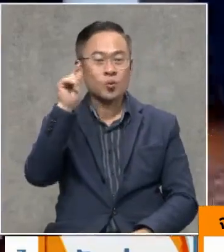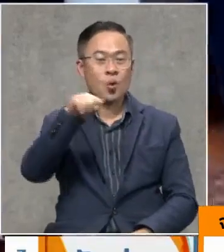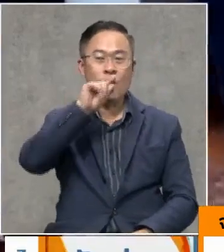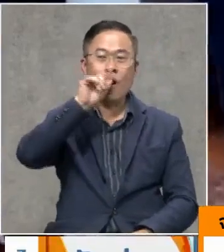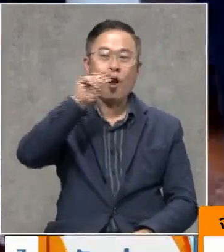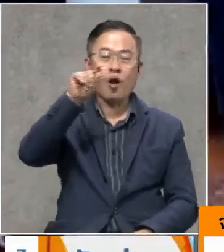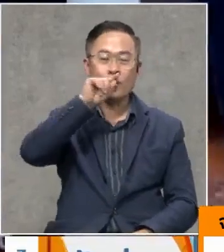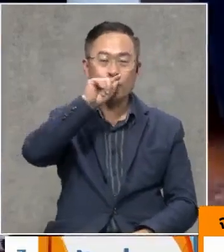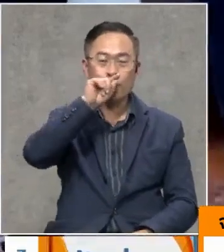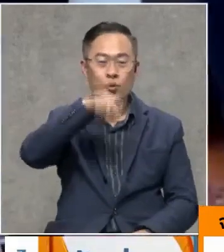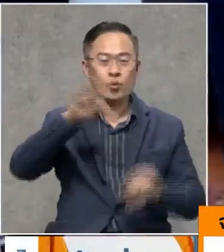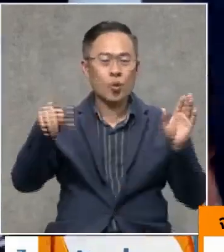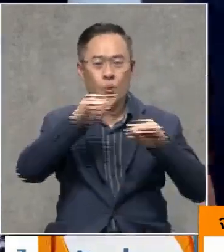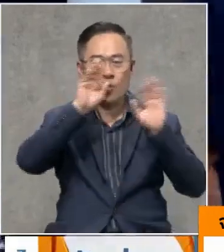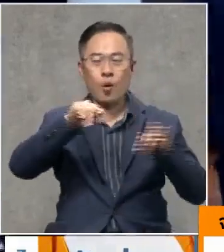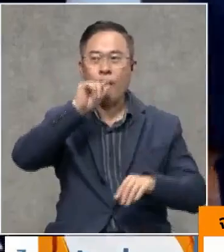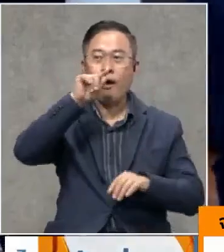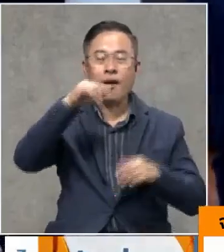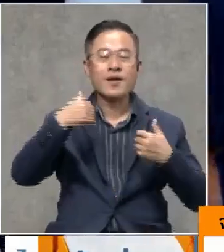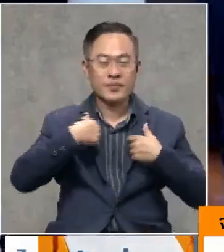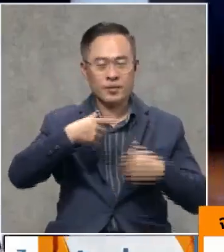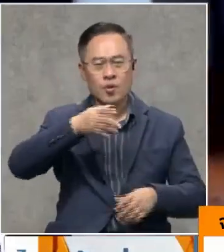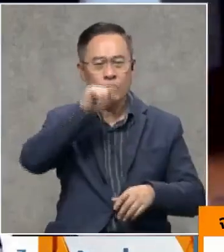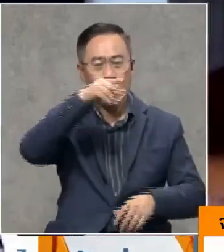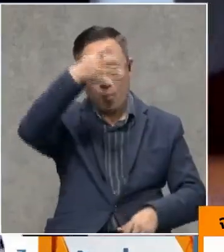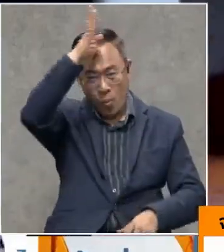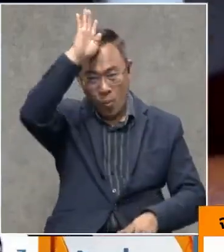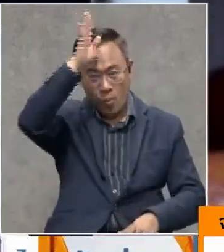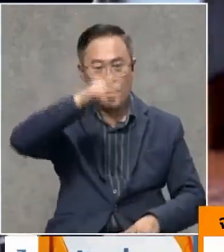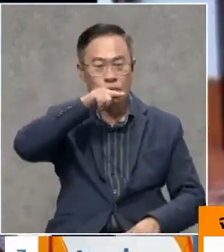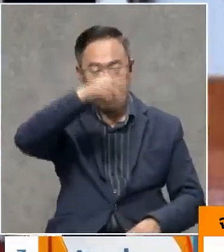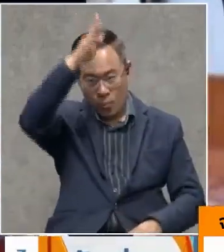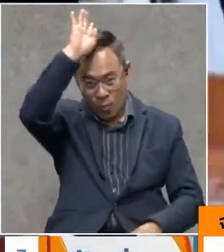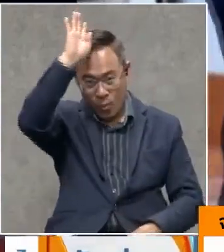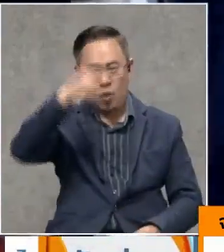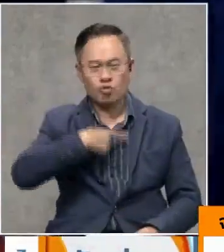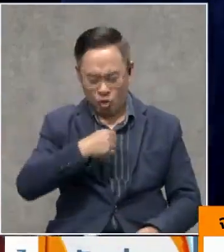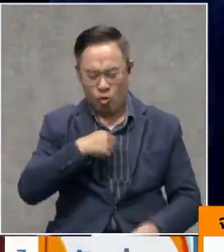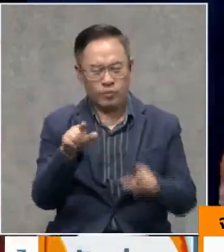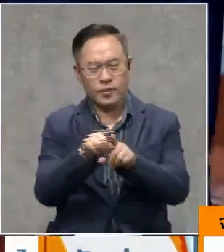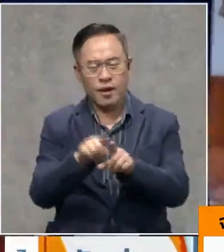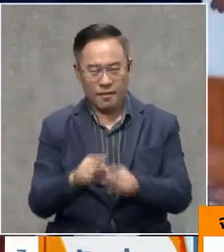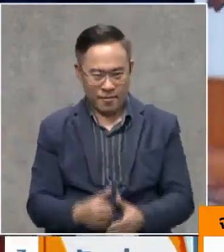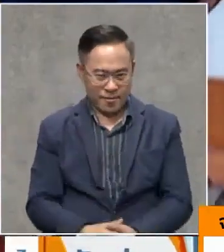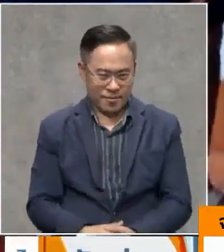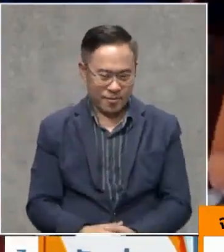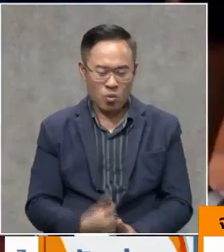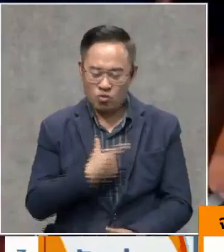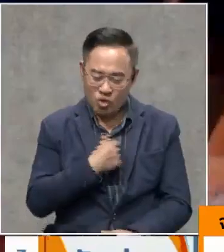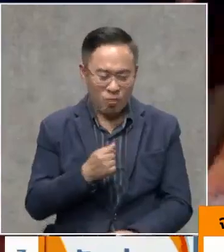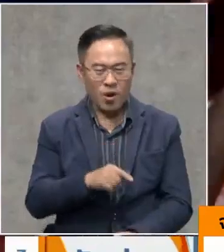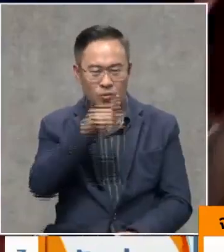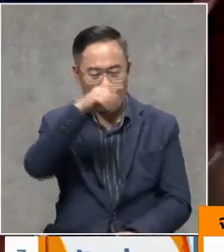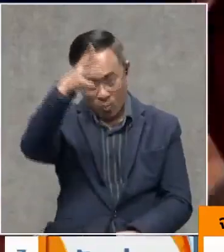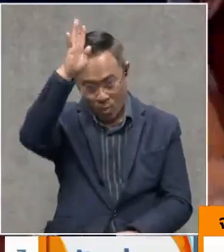มาด้วยดูเหมือนว่าทางคุณประวิตรนะคะพลเอกประวิตรดูเหมือนชื่นชอบเป็นพิเศษนะคะขณะเดียวกันเห็นบอกว่ามีการแสด